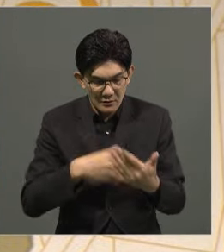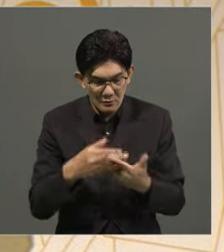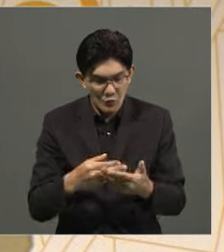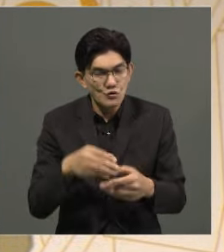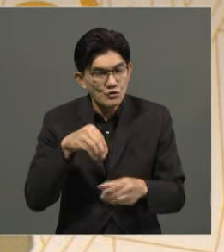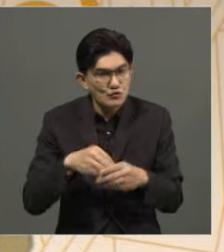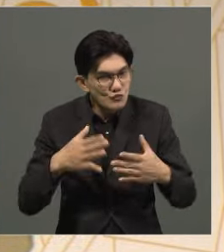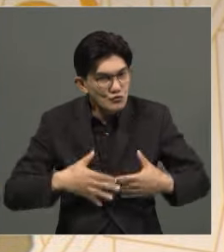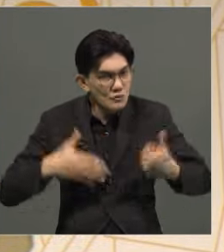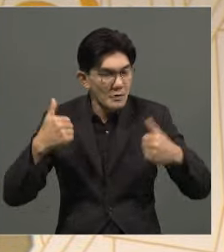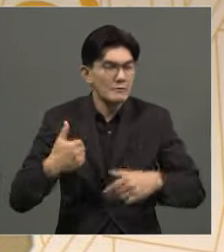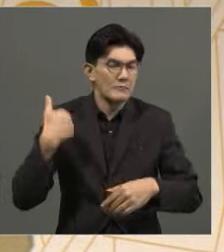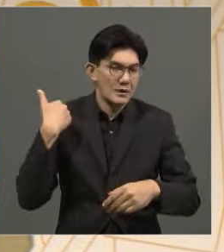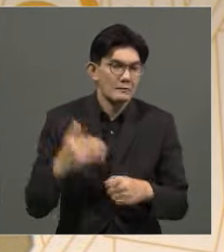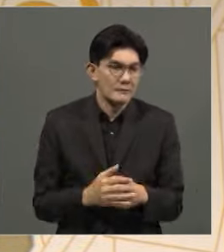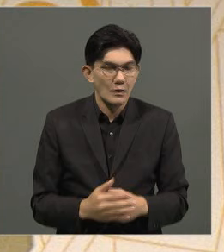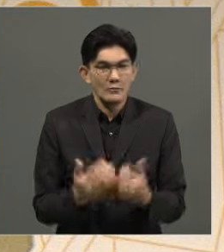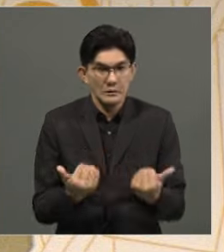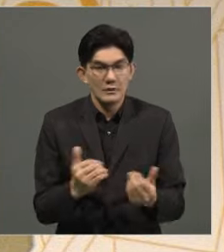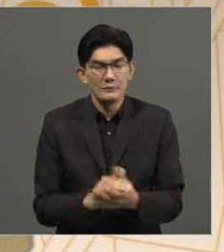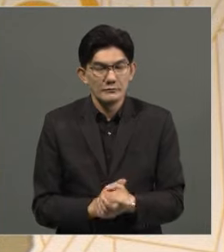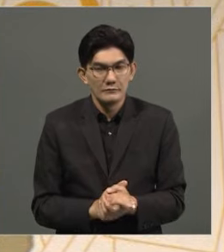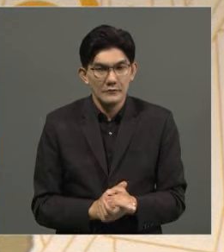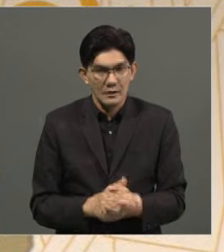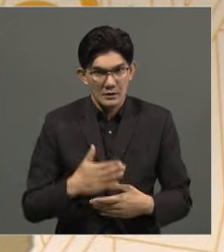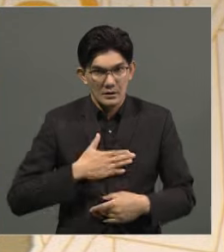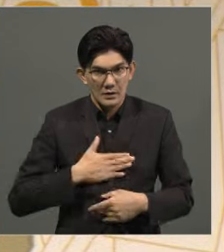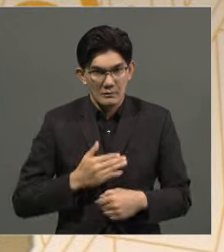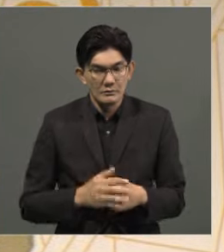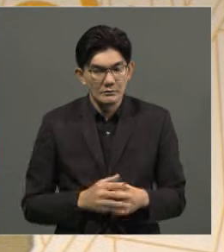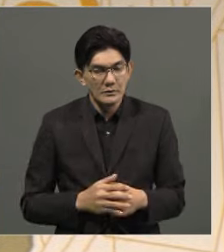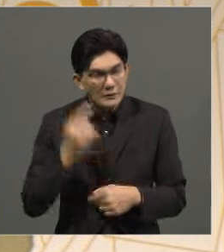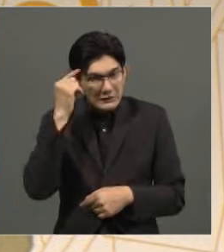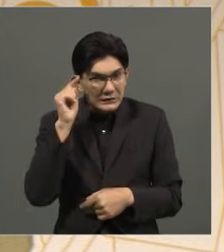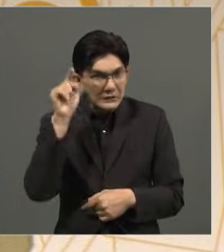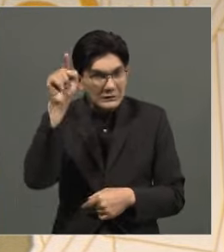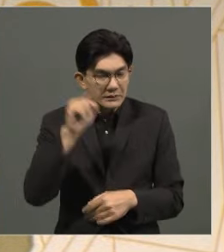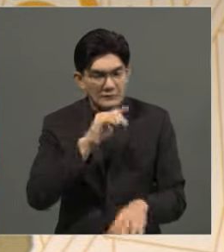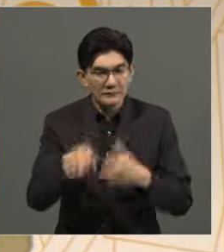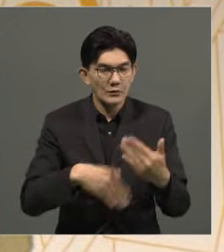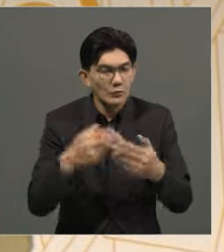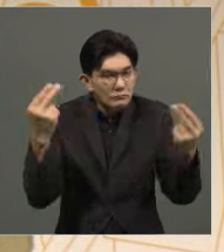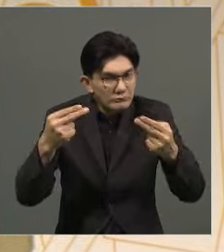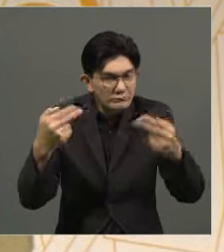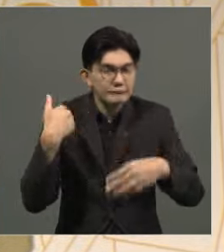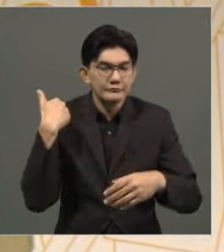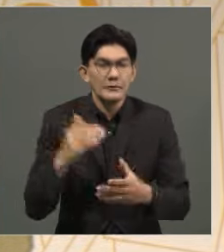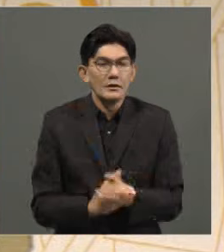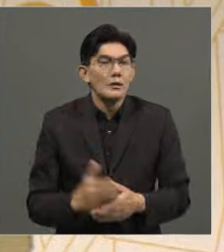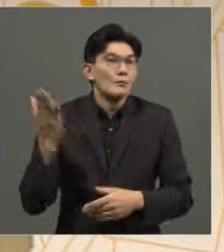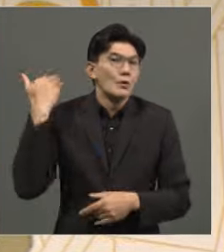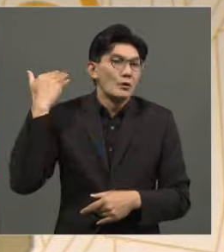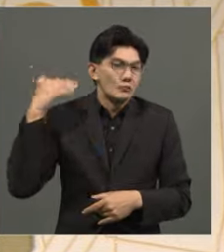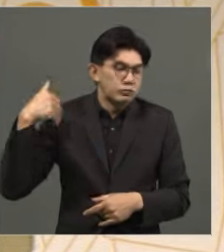ยอยู่ดีมีสุขในวันนี้เราควรระลึกถึงทุกสมรภูมินะครับตั้งแต่อดี